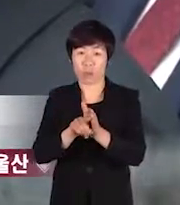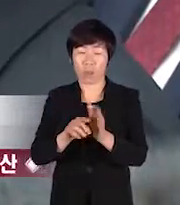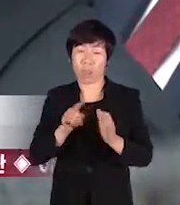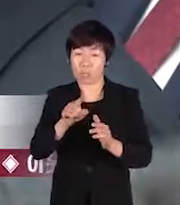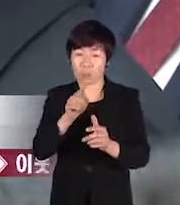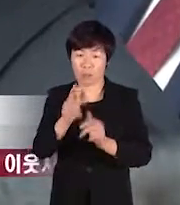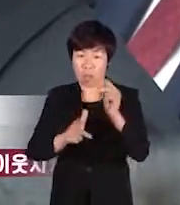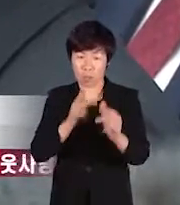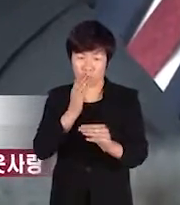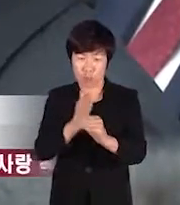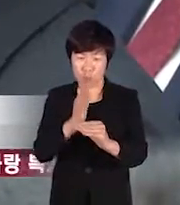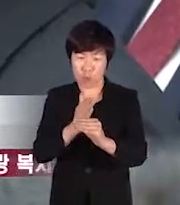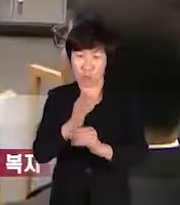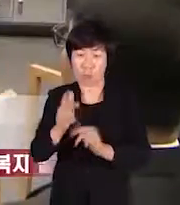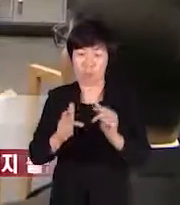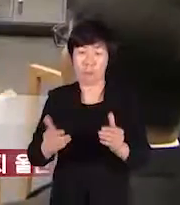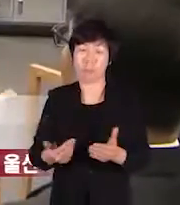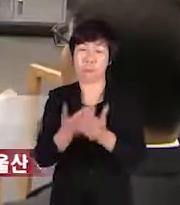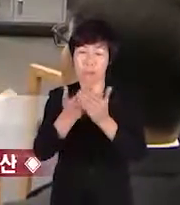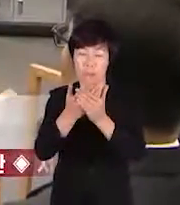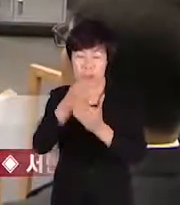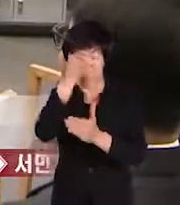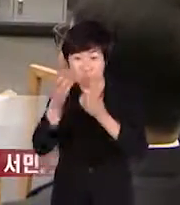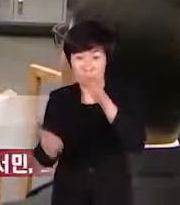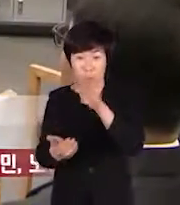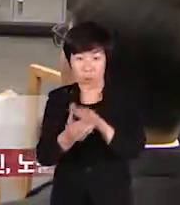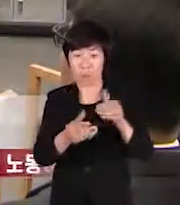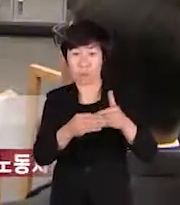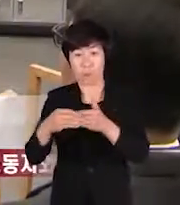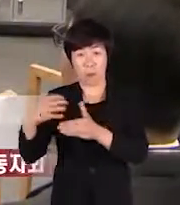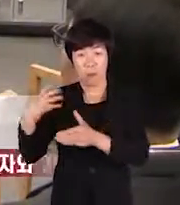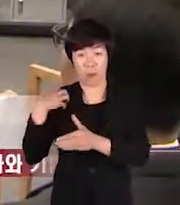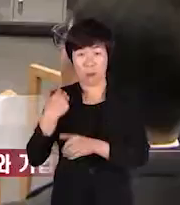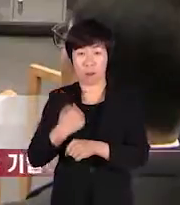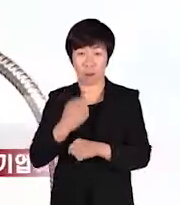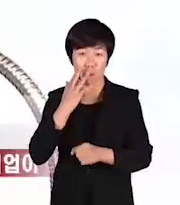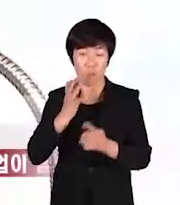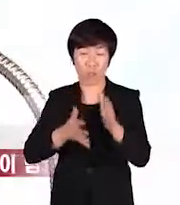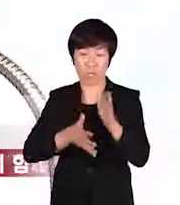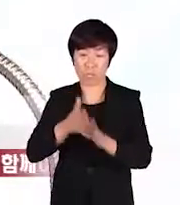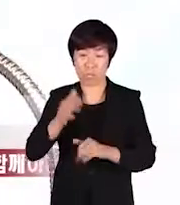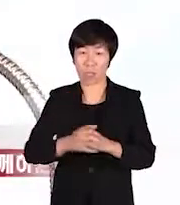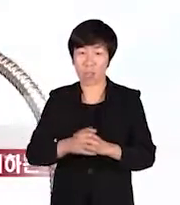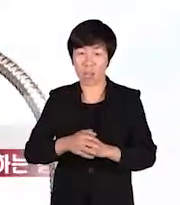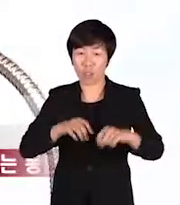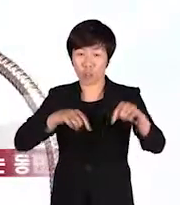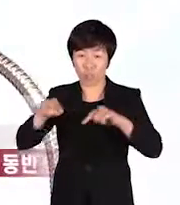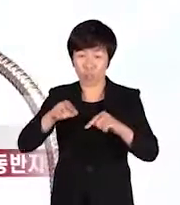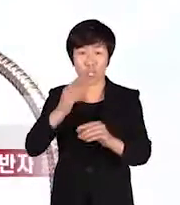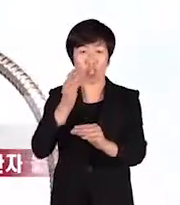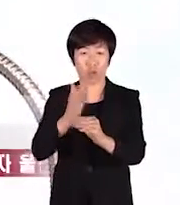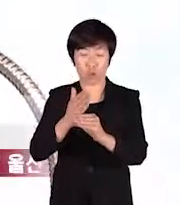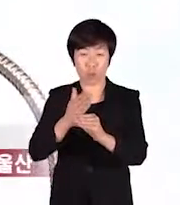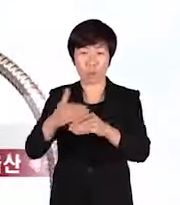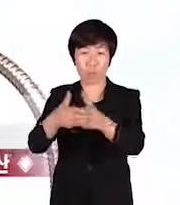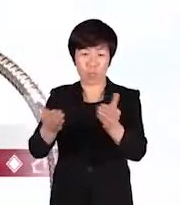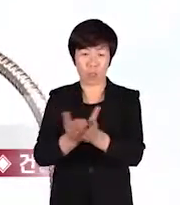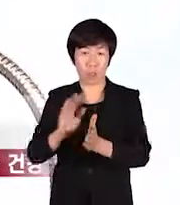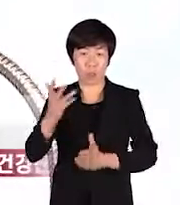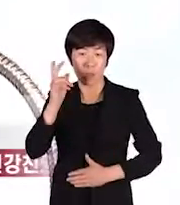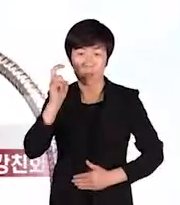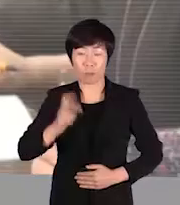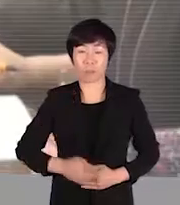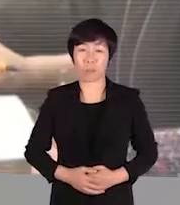통한 주력 산업의 고도화, 첨단화를 견인하고 울산시가 추진하는 신산업 육성의 중심기관이 될 예정입니다.